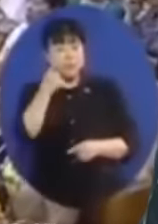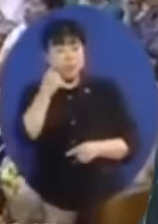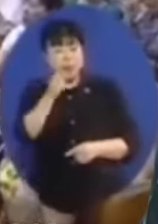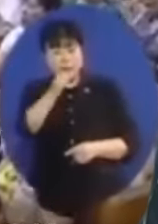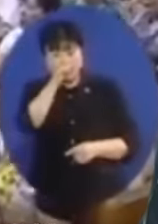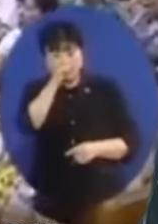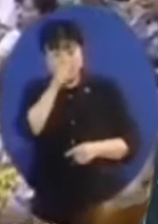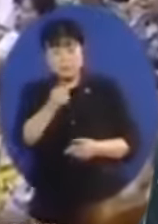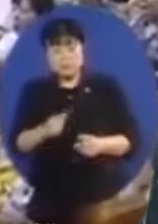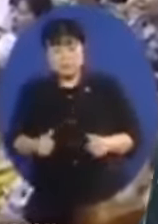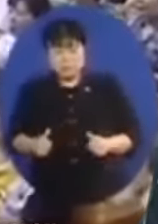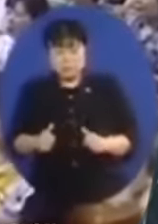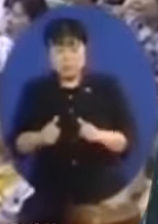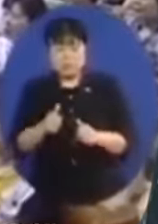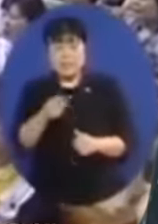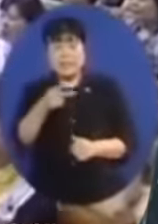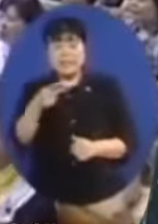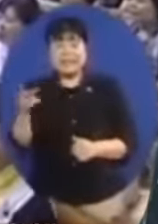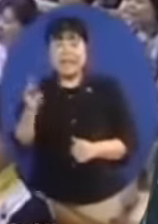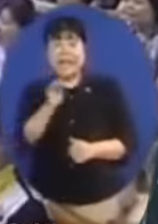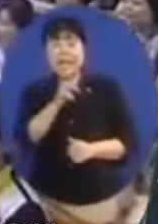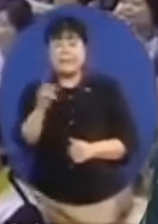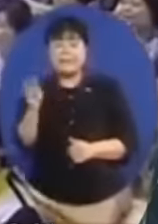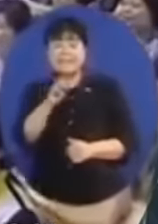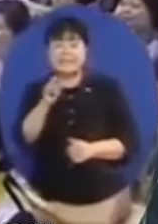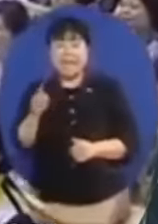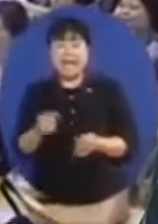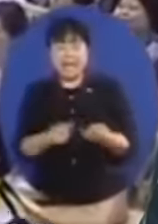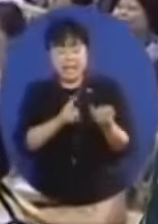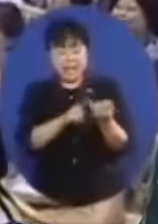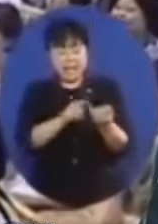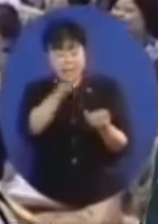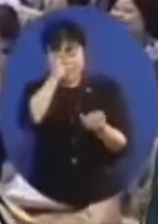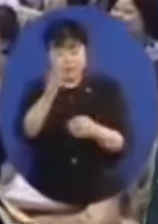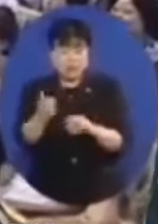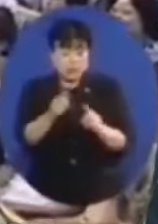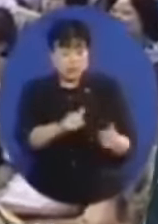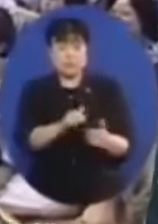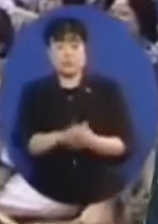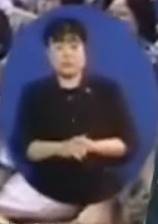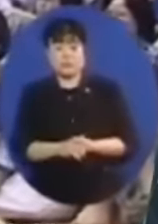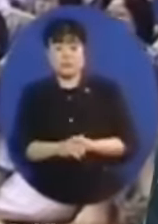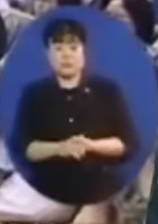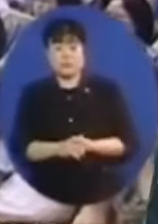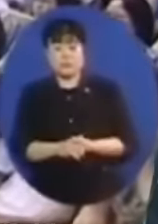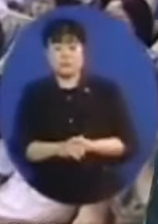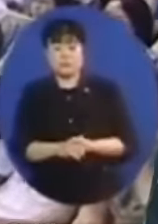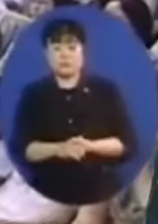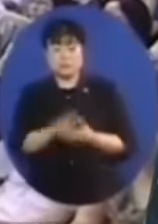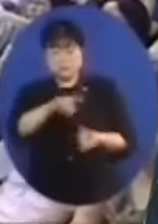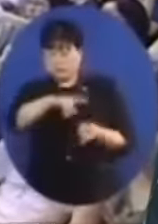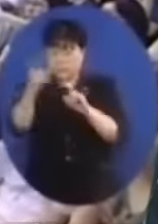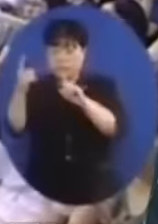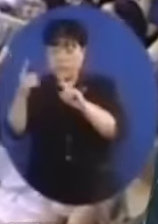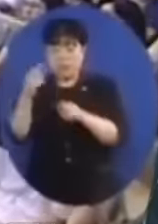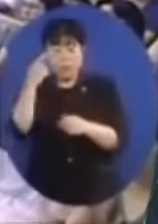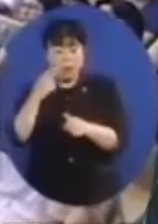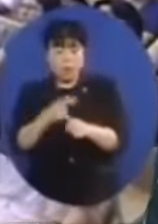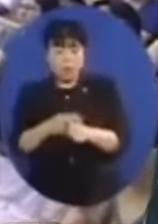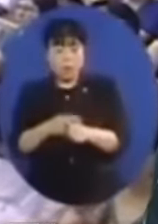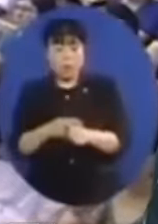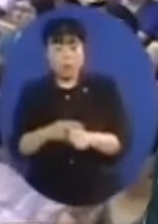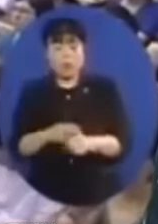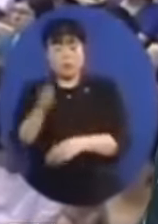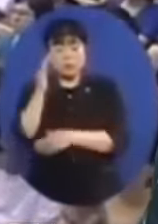선행과 구제를 많이 하던 다비다 돌아가라가 병들어 죽으며 베드로 사도에 의해 살아났고 바울의 강론을 듣다가